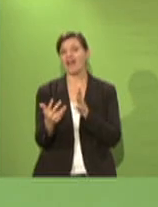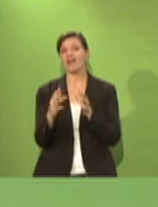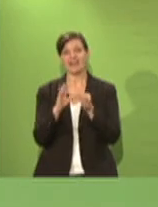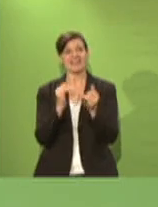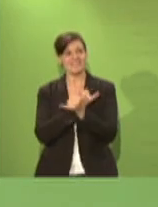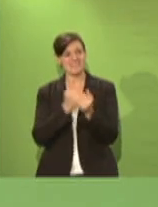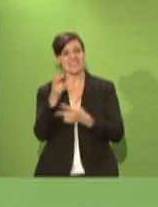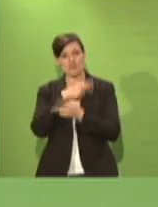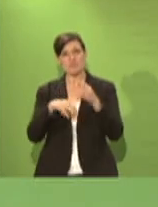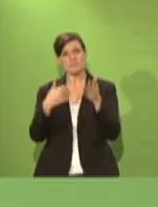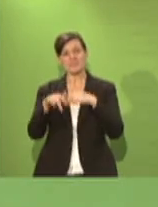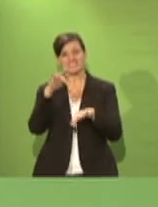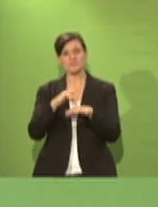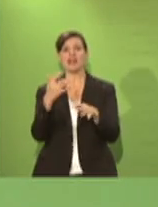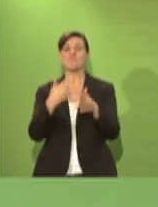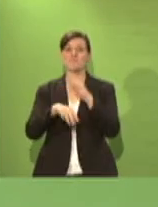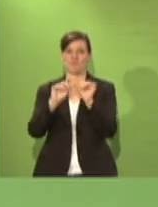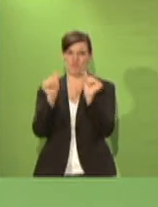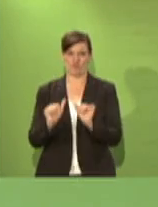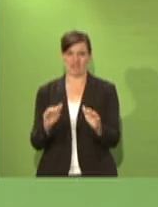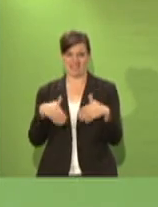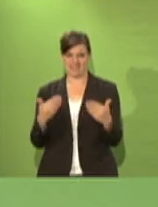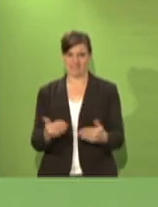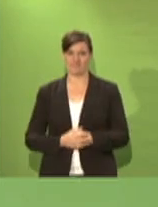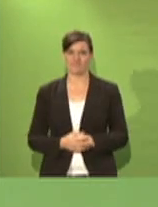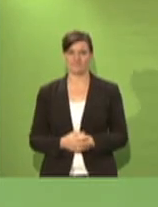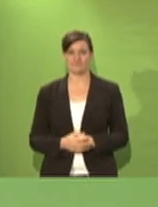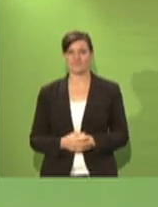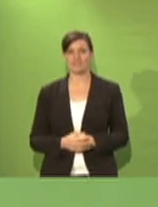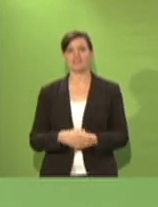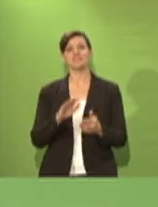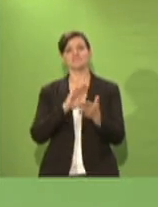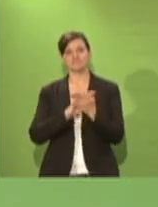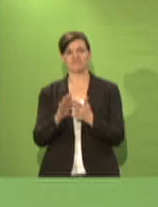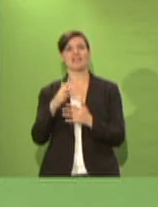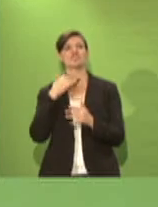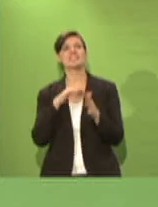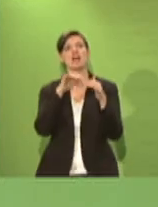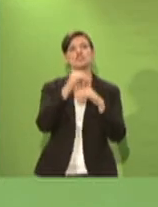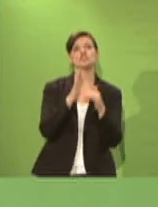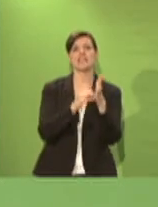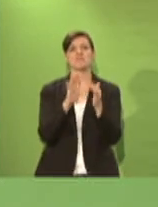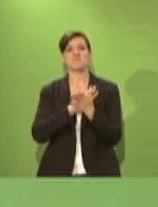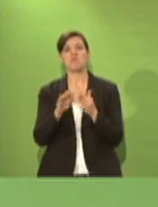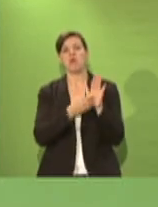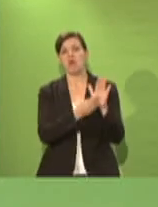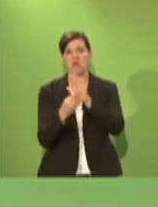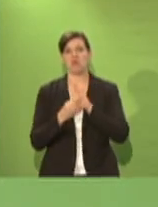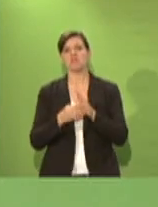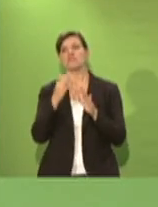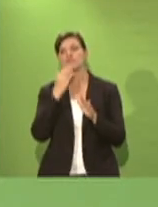Umgangs. Wir wollen nicht weiter das binäre Geschlechtersystem fortschreiben, sondern allen Geschlechtsidentitäten